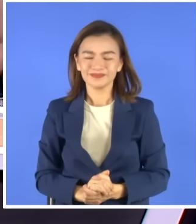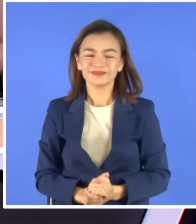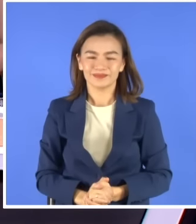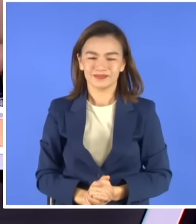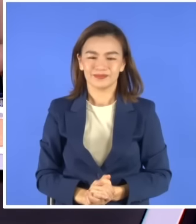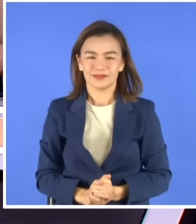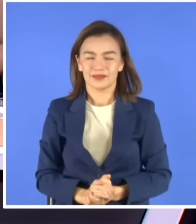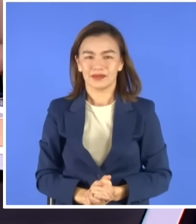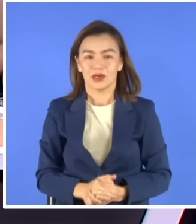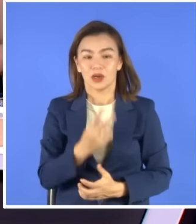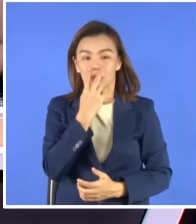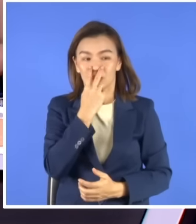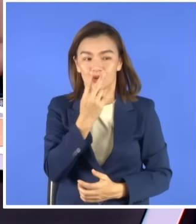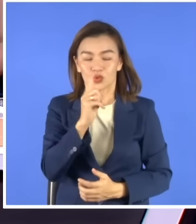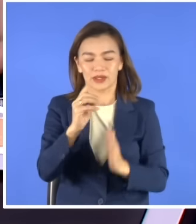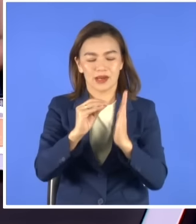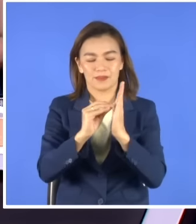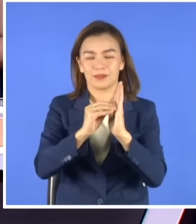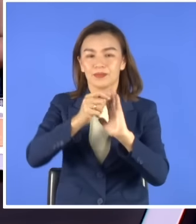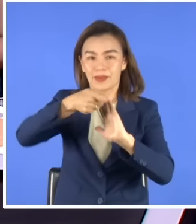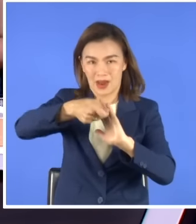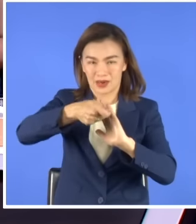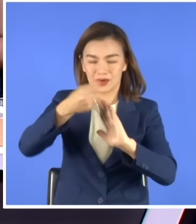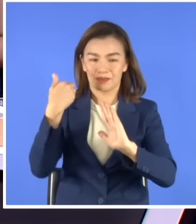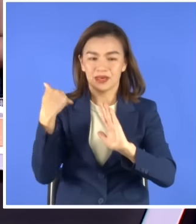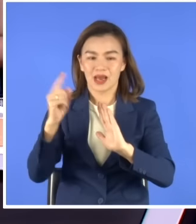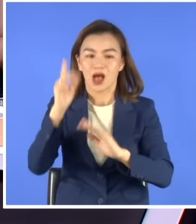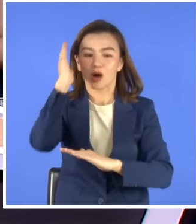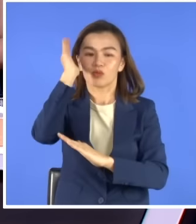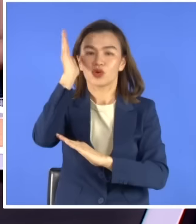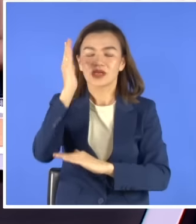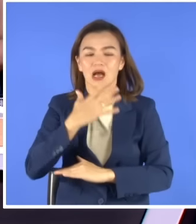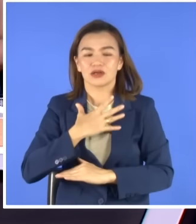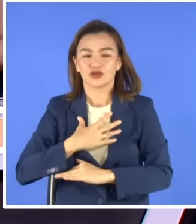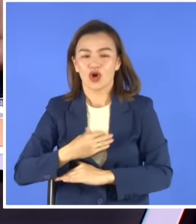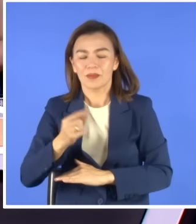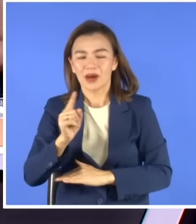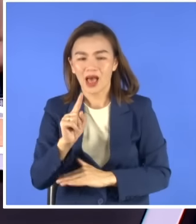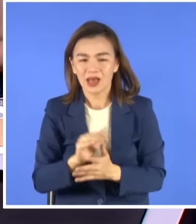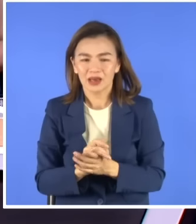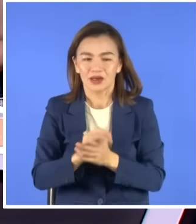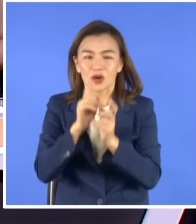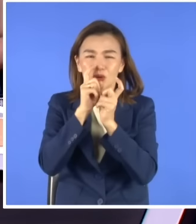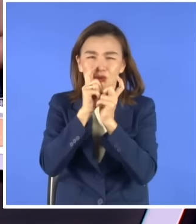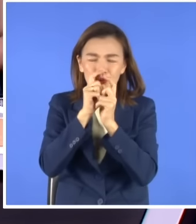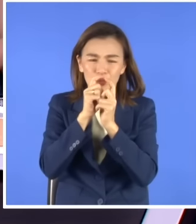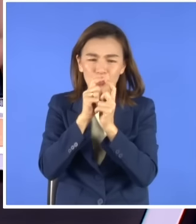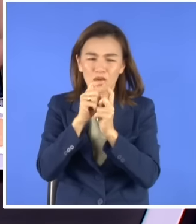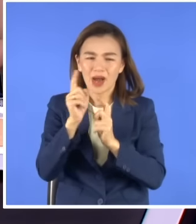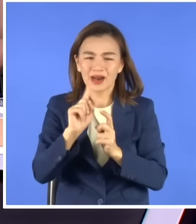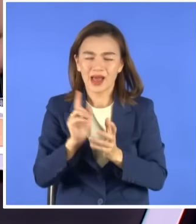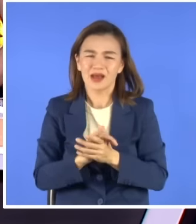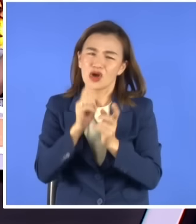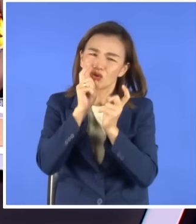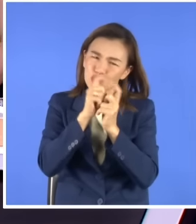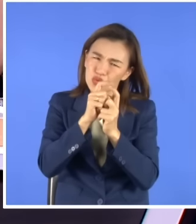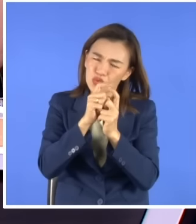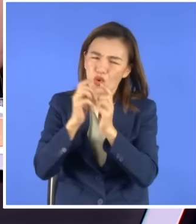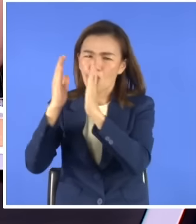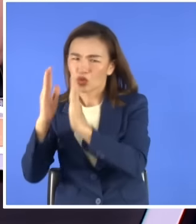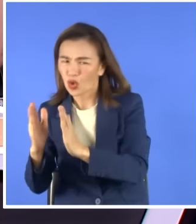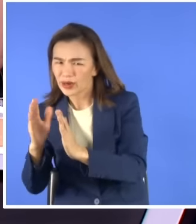ส่วนคร่าวนี้ที่นครราชสีมาหนุ่มคนนี้ชอบมากเลยชอบหนูจริงเหรอฮะใช่ 2ขาหรือ 4ขา